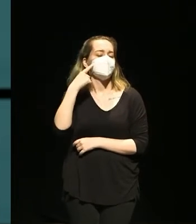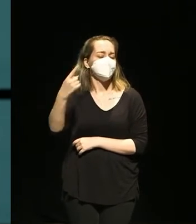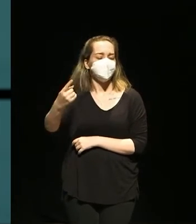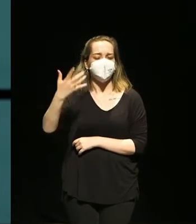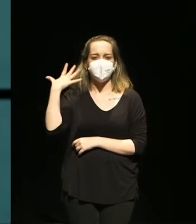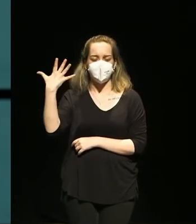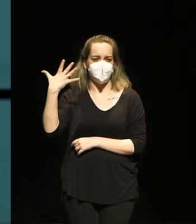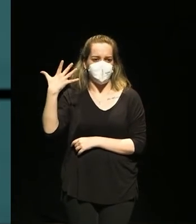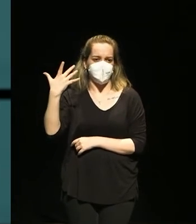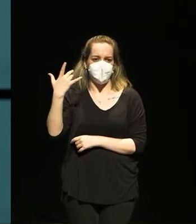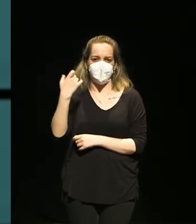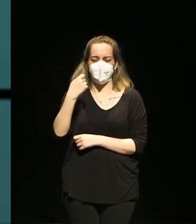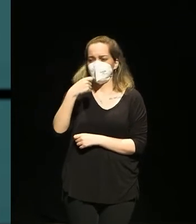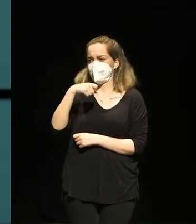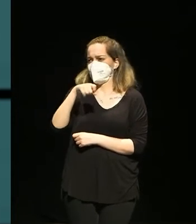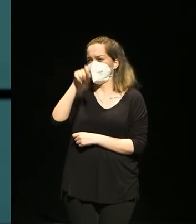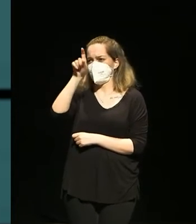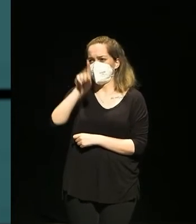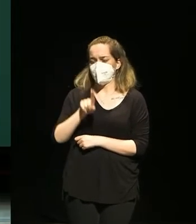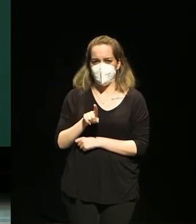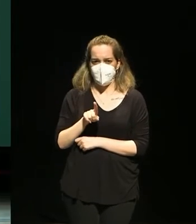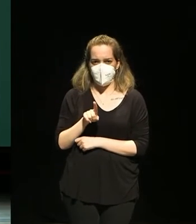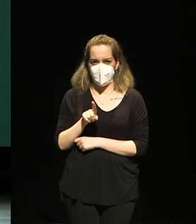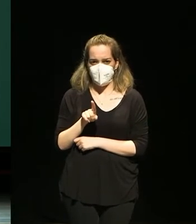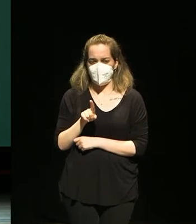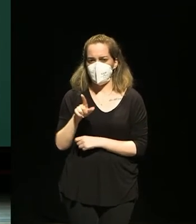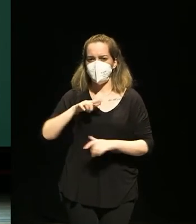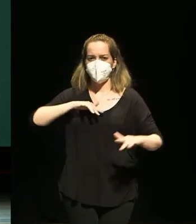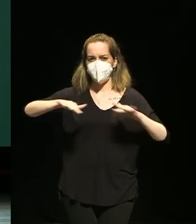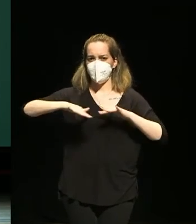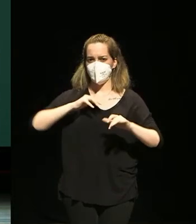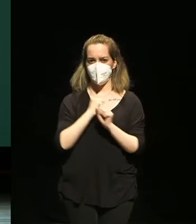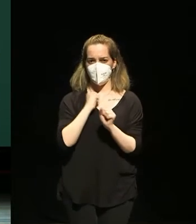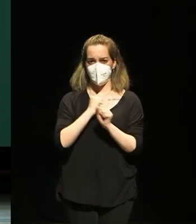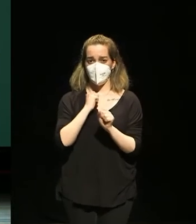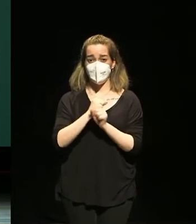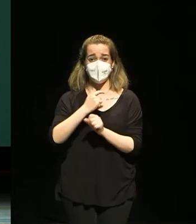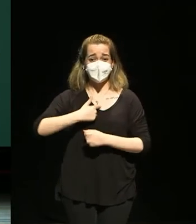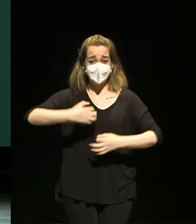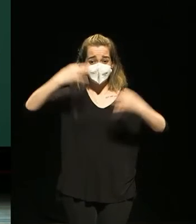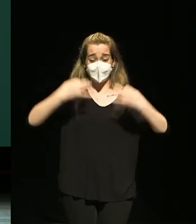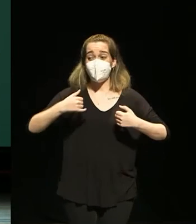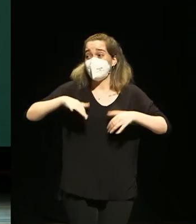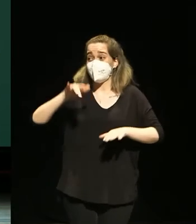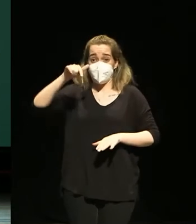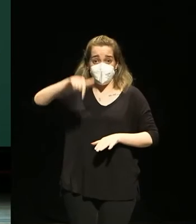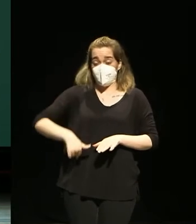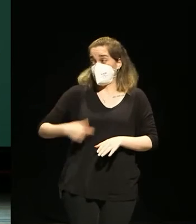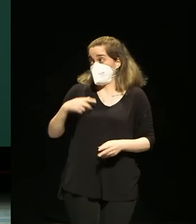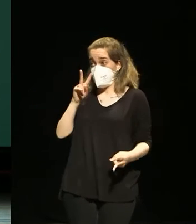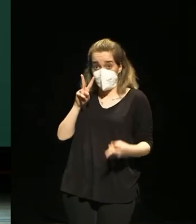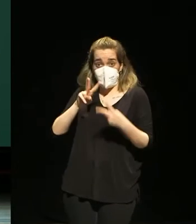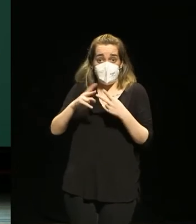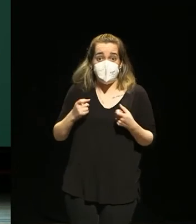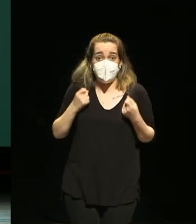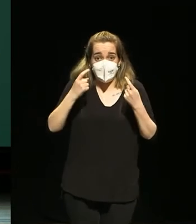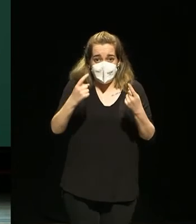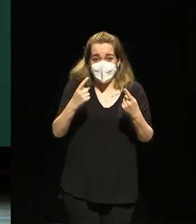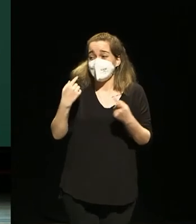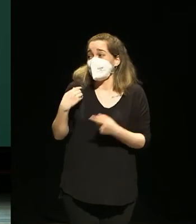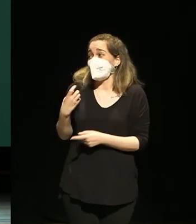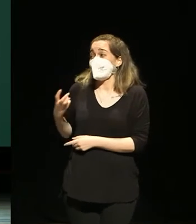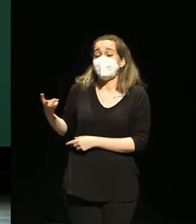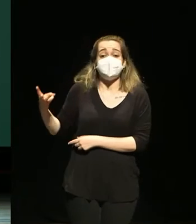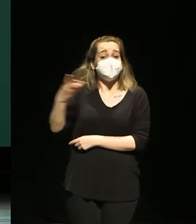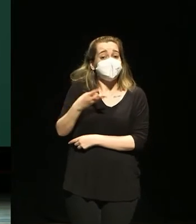Una cançó traduïda a milers d'idiomes. I estic convençuda, tot i que els he conegut avui, que tant l'Alessandro com l'Emeric, com el Pierre, que